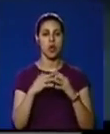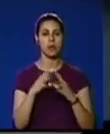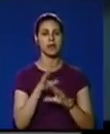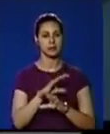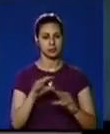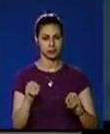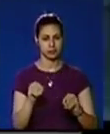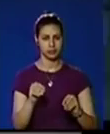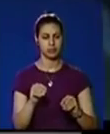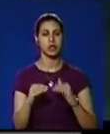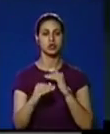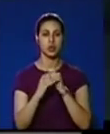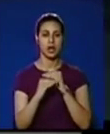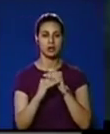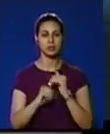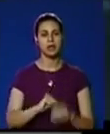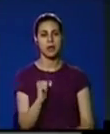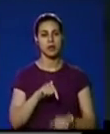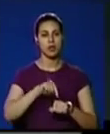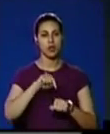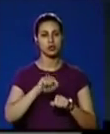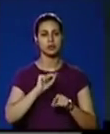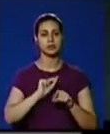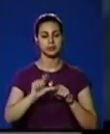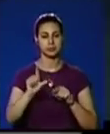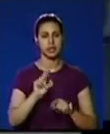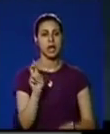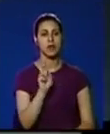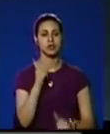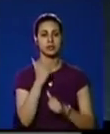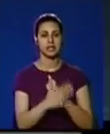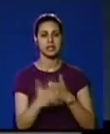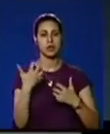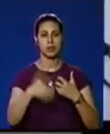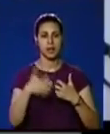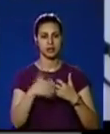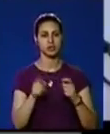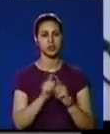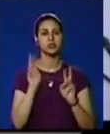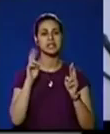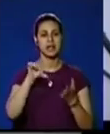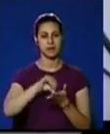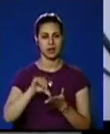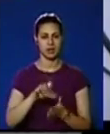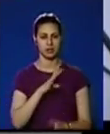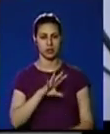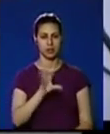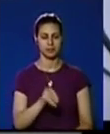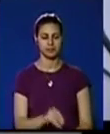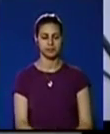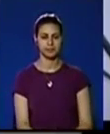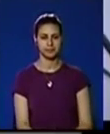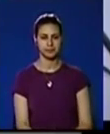უნარ-ჩვევების გაცნობა, ტოლერანტობის და მეგობრული გრძნობების გაღვივა. ბორჯომის ცენტრალურ პარკში ფლეშ-მობი ჩატარდა.